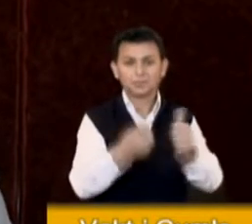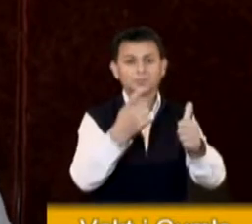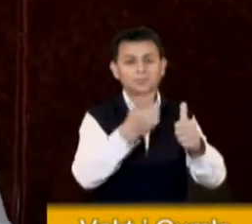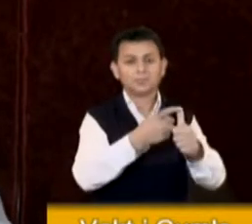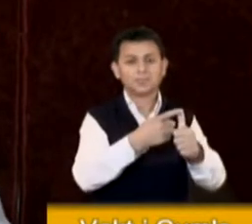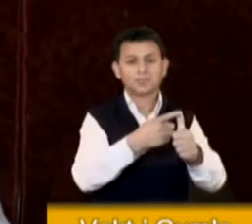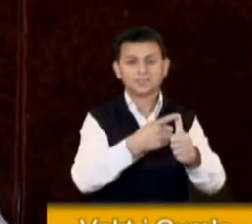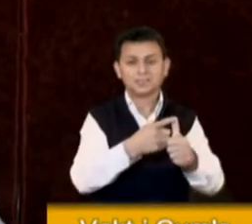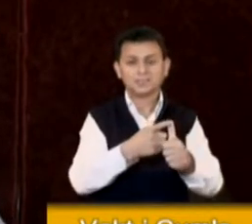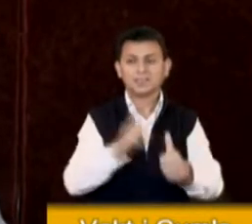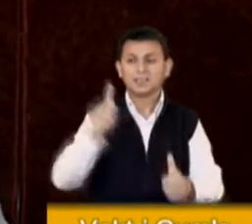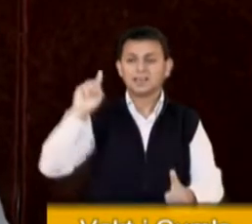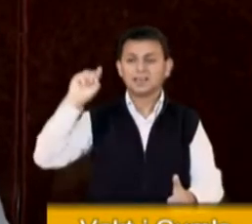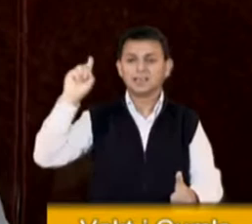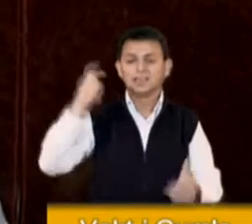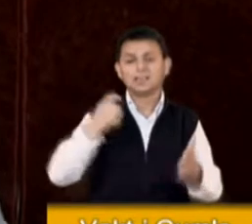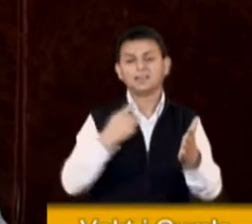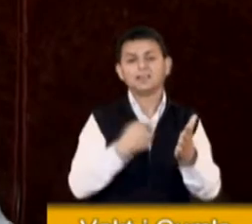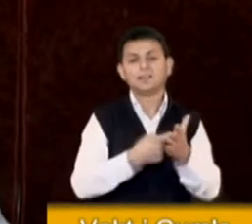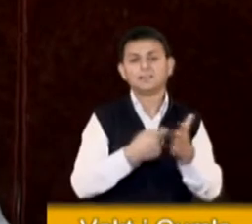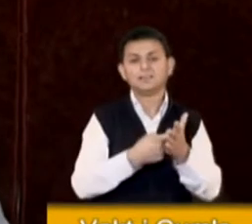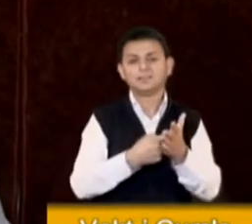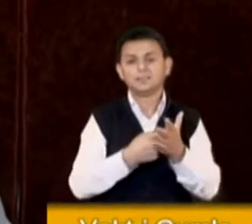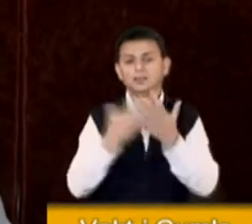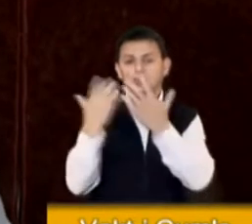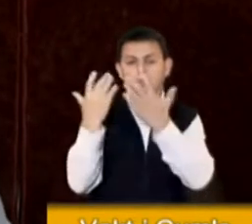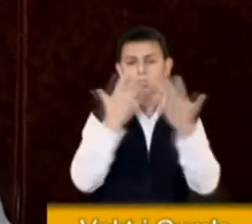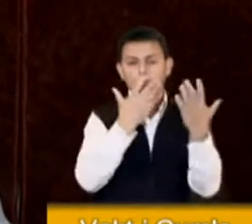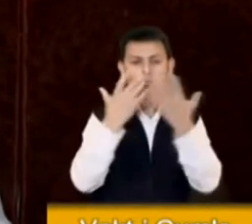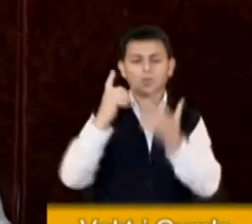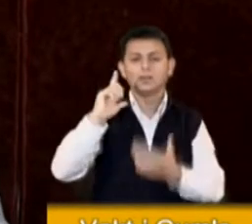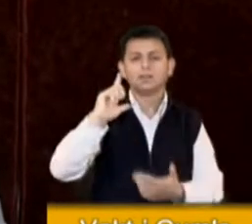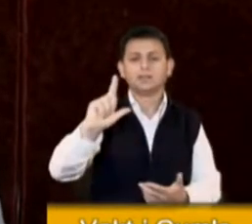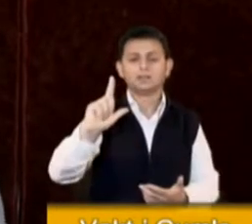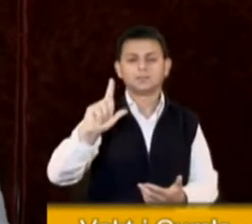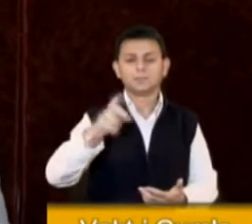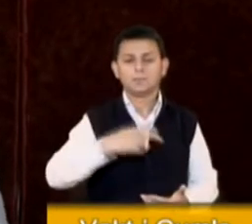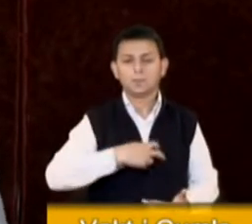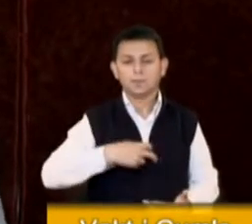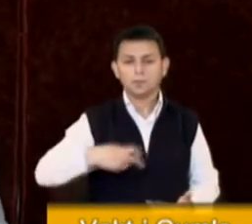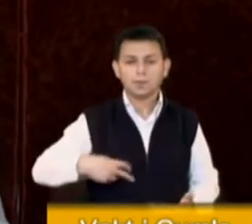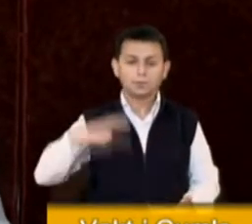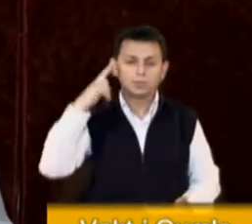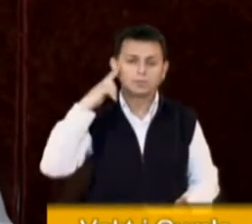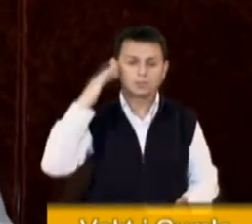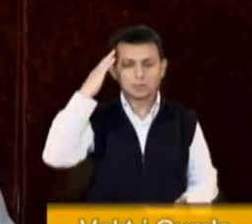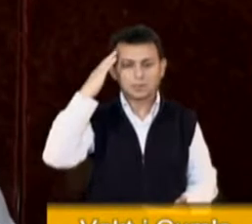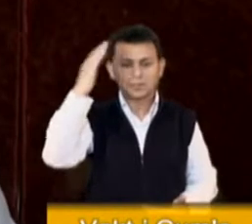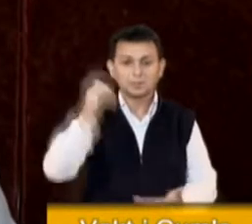meşrudur. Efendimiz sallallahu aleyhi ve sellemin okuduğu ayetler ve dualarla şifa niyetiyle